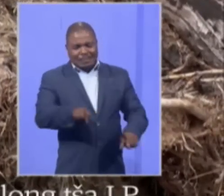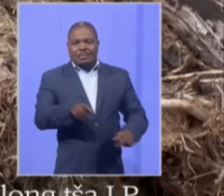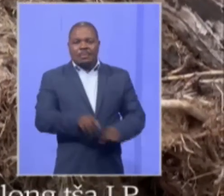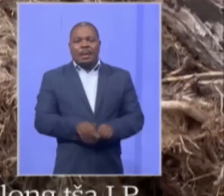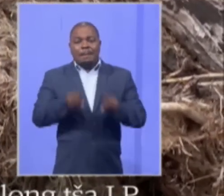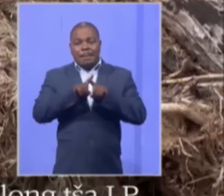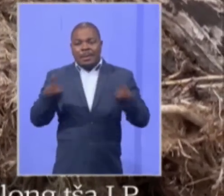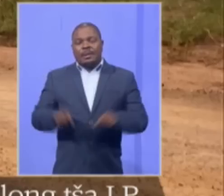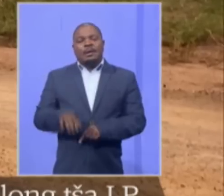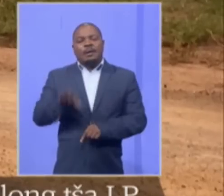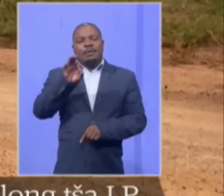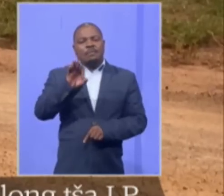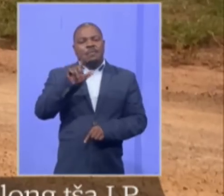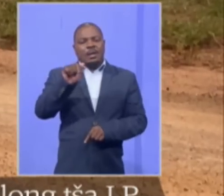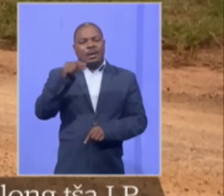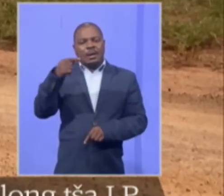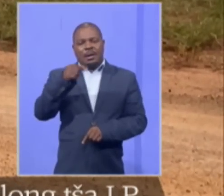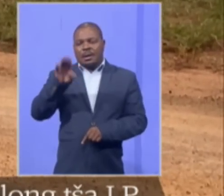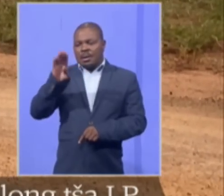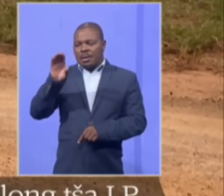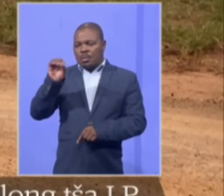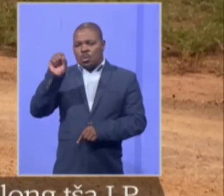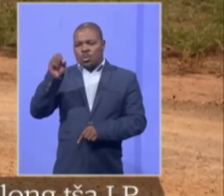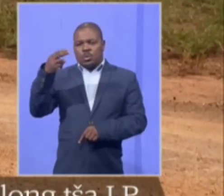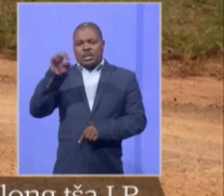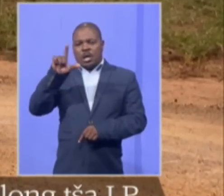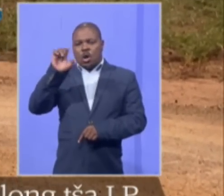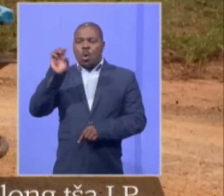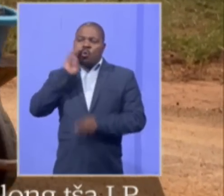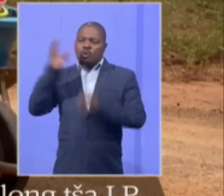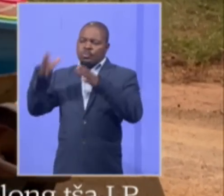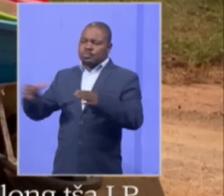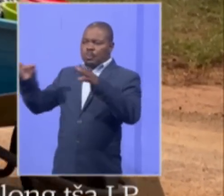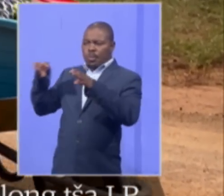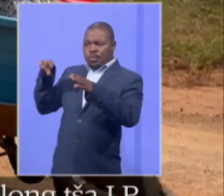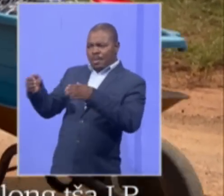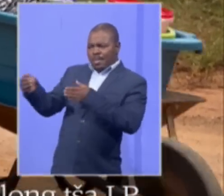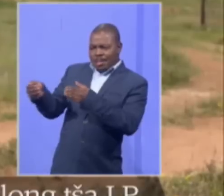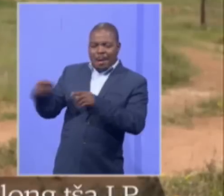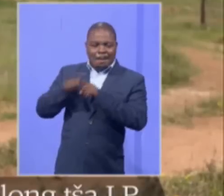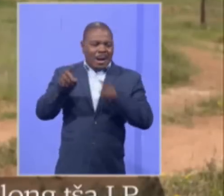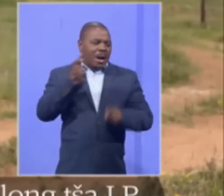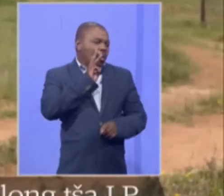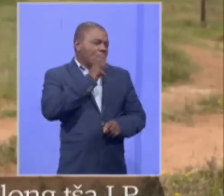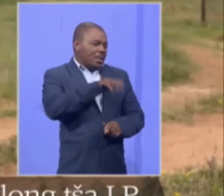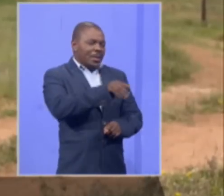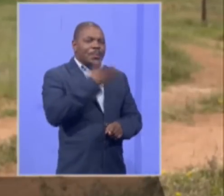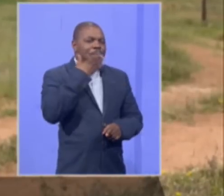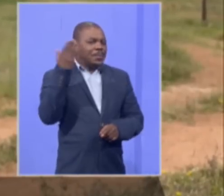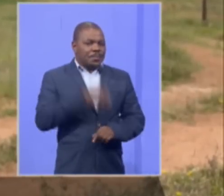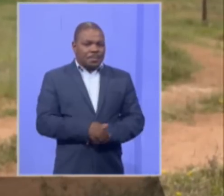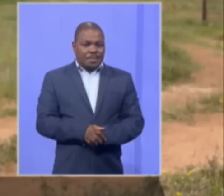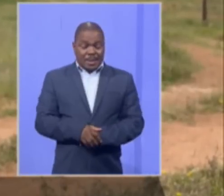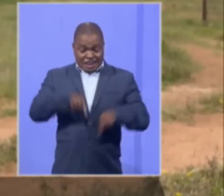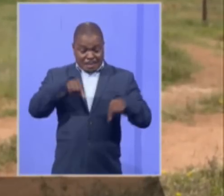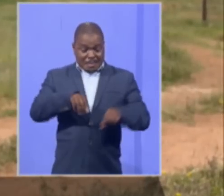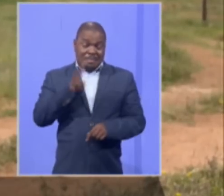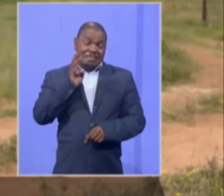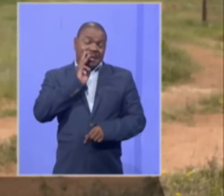Fleck Bošielo leo le phuphumago ka metsi ga ba hwetše le ge e ka ba le rothi la metsi. Ga re ne metsi sa re bona metsi